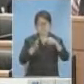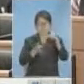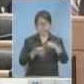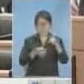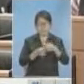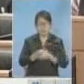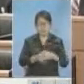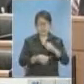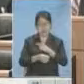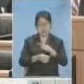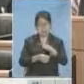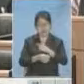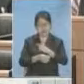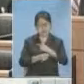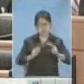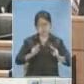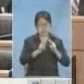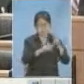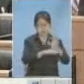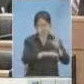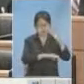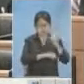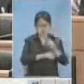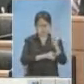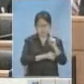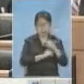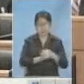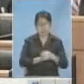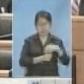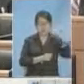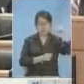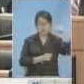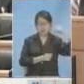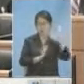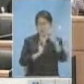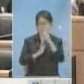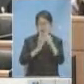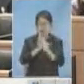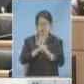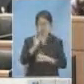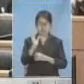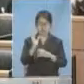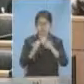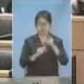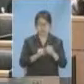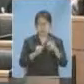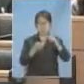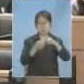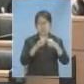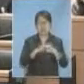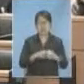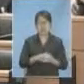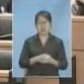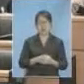เป็นกำกับดูแลของกระทรวงมหาดไทยก็คือการไฟฟ้าภูมิภาคนั่นเองซึ่งมีปัญหาเยอะครับการไฟฟ้าภูมิภาคเพราะ